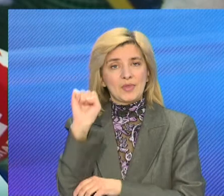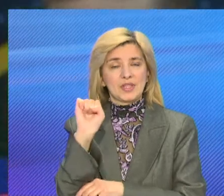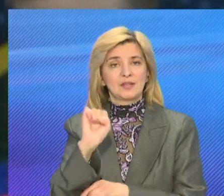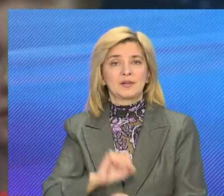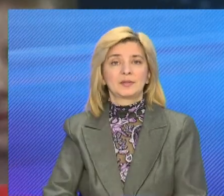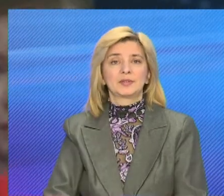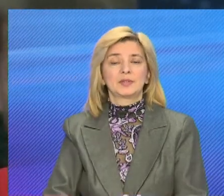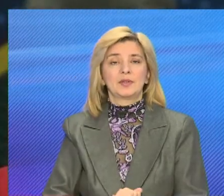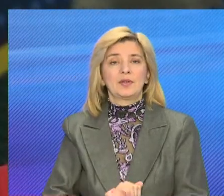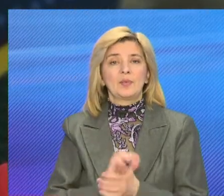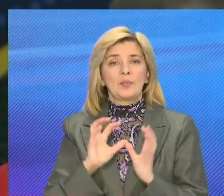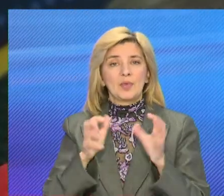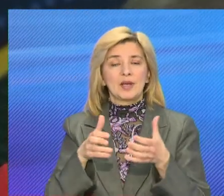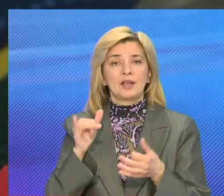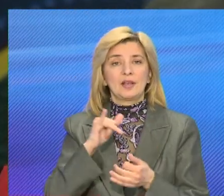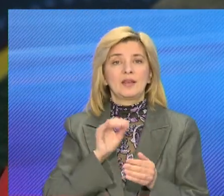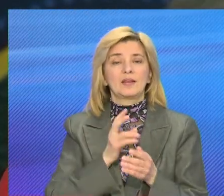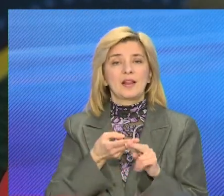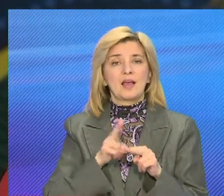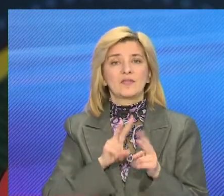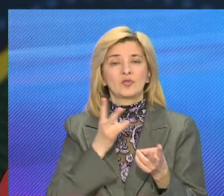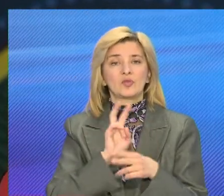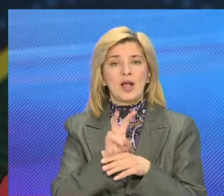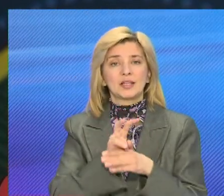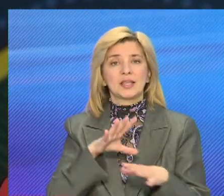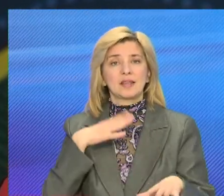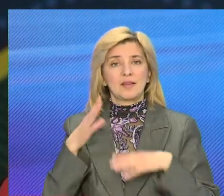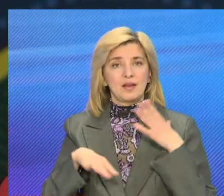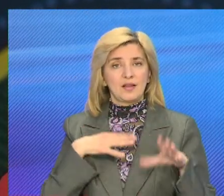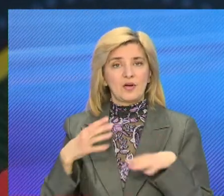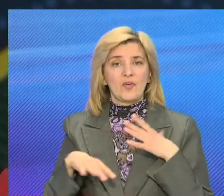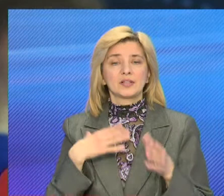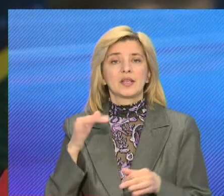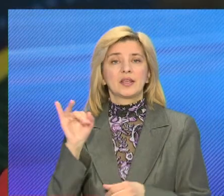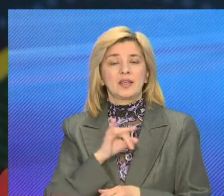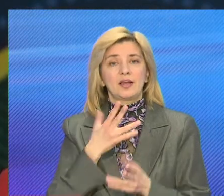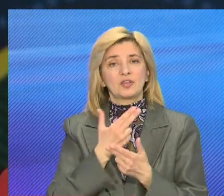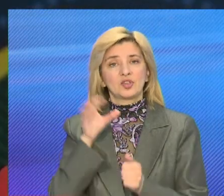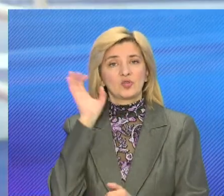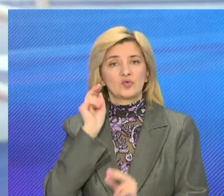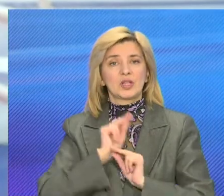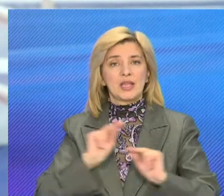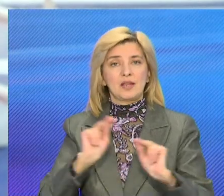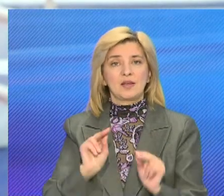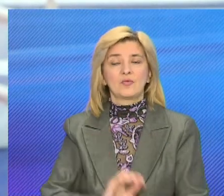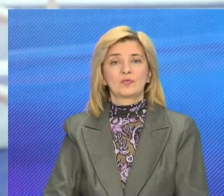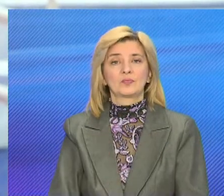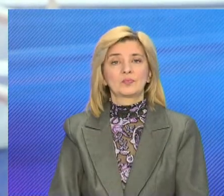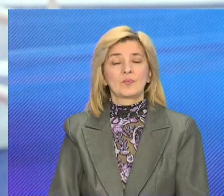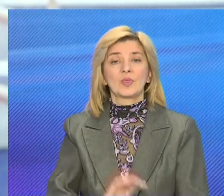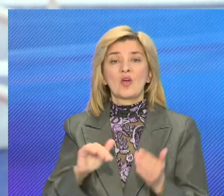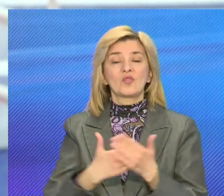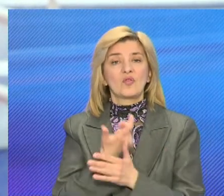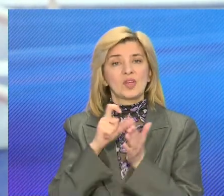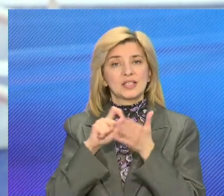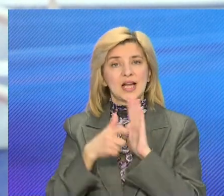Александрович. Нужно для этого ходить на тренировки, тренироваться и, конечно же, слушать тренеров. У новой залі,